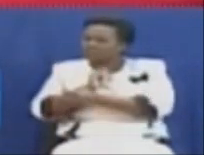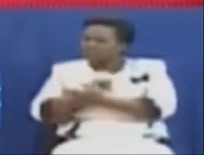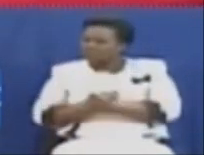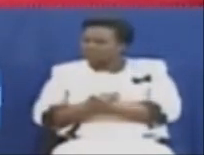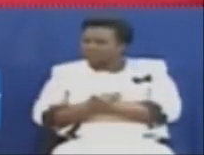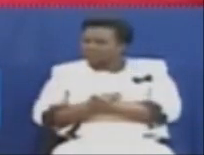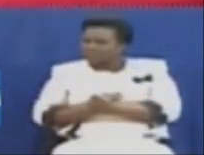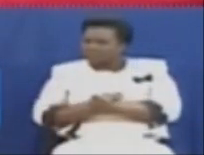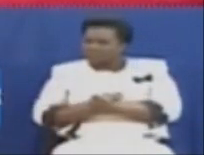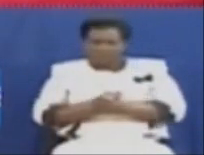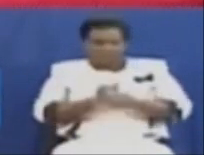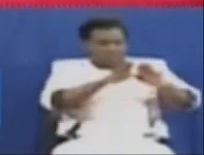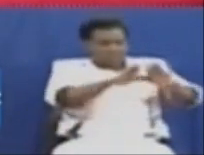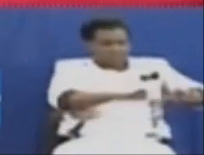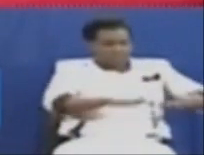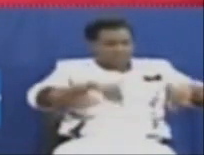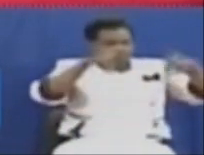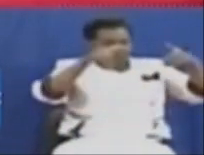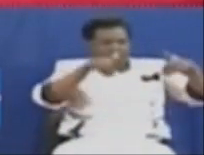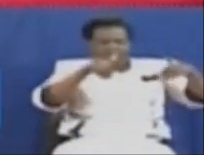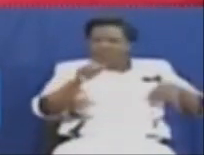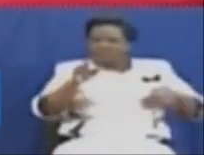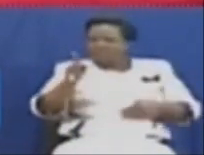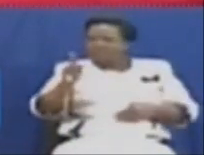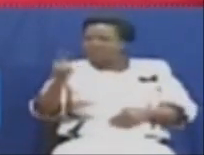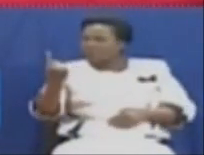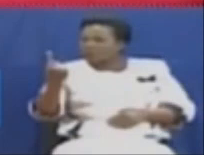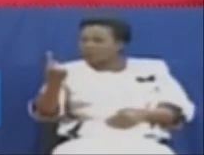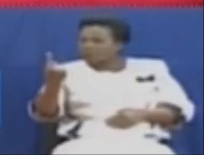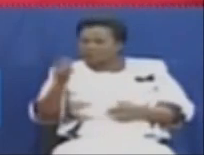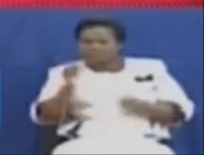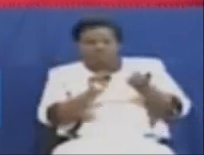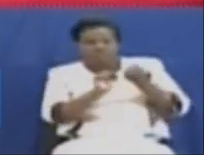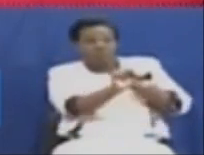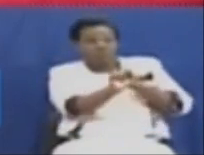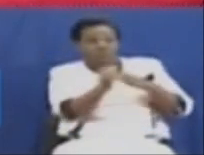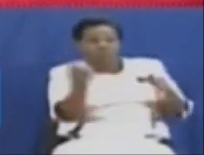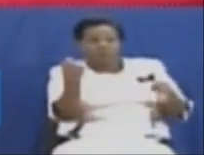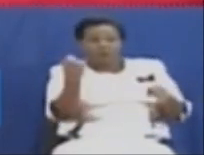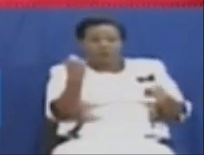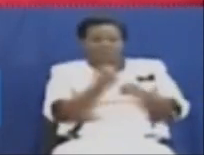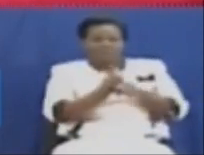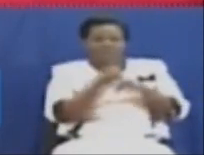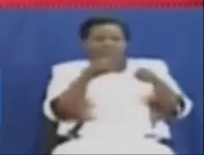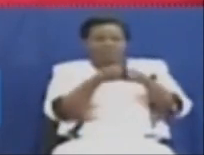Hakuna mbunge wala diwani aliyezuiliwa kwenye eneo lake kufanya siasa na watu wake.